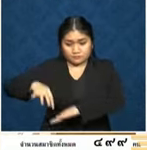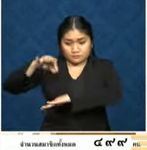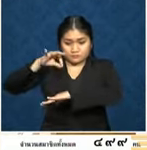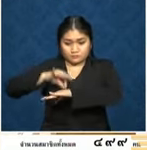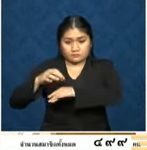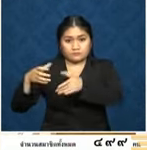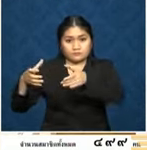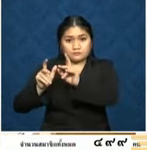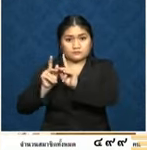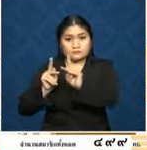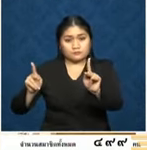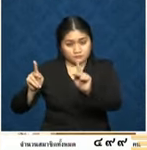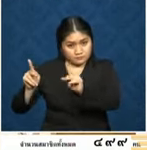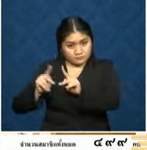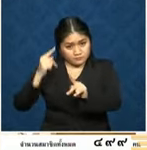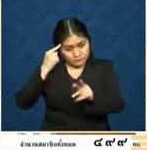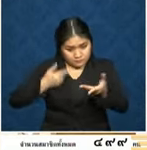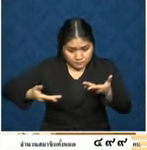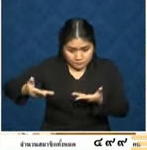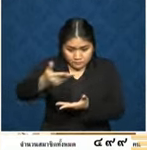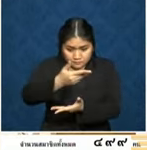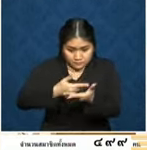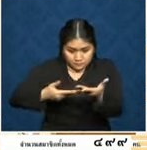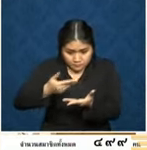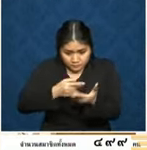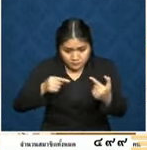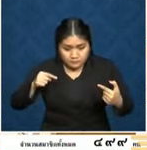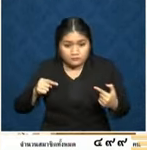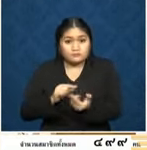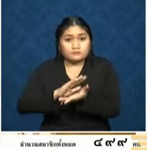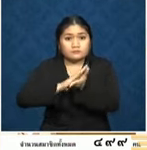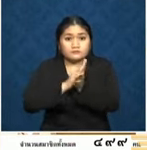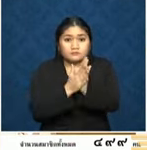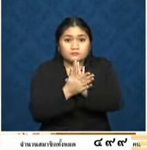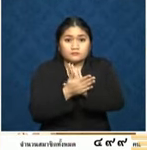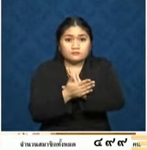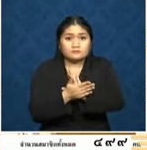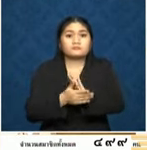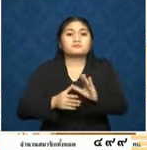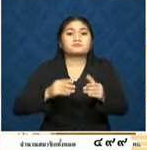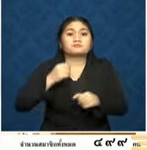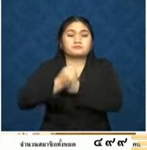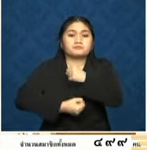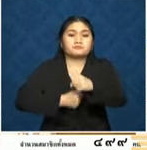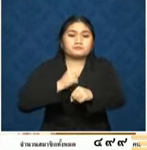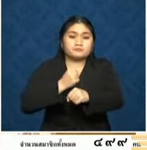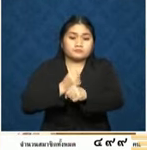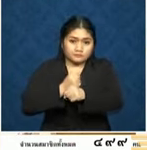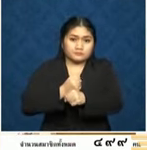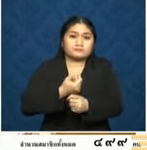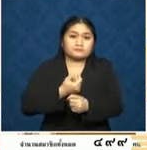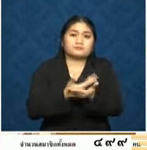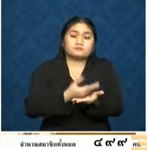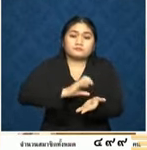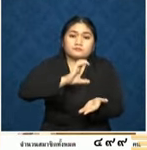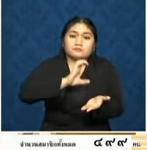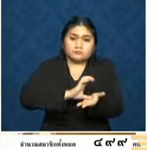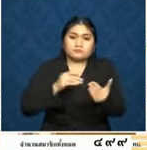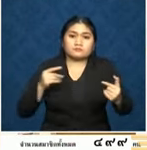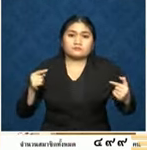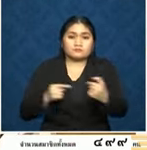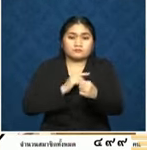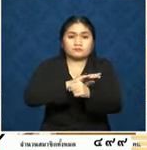ิสามัญพิจารณาศึกษาความเป็นไปได้ในการเปลี่ยนปีงบประมาณให้เหมาะสมแก่ฤดูกาลเพื่อการแก้ไข